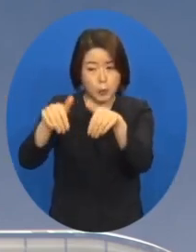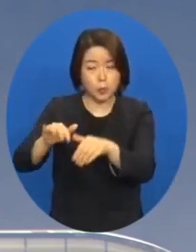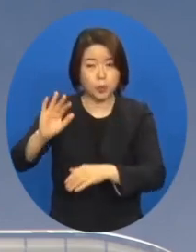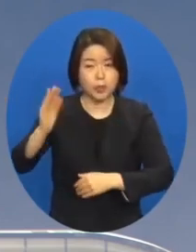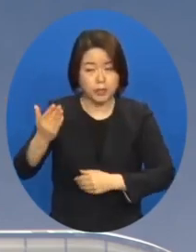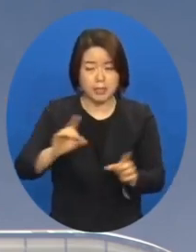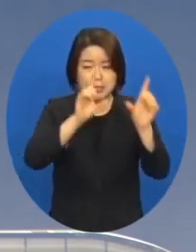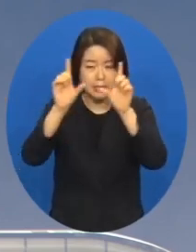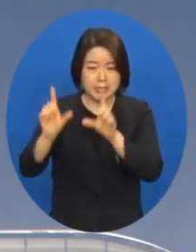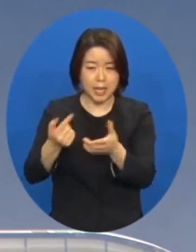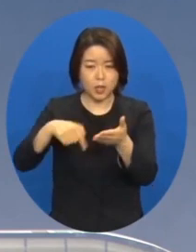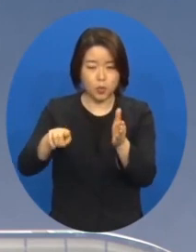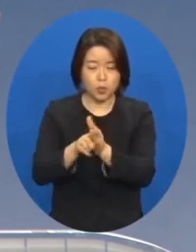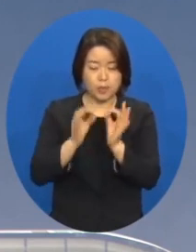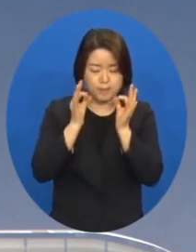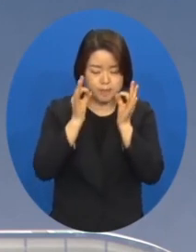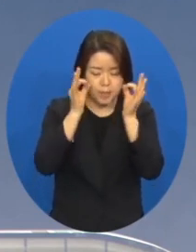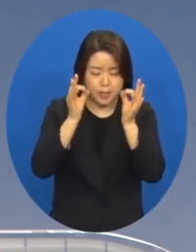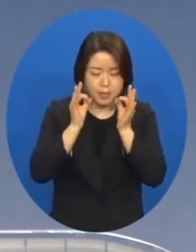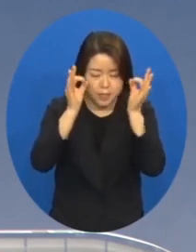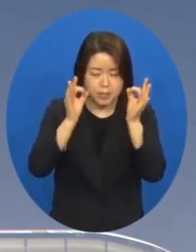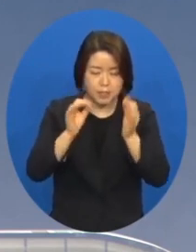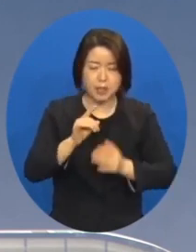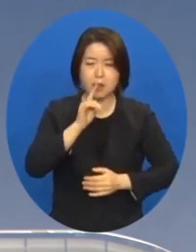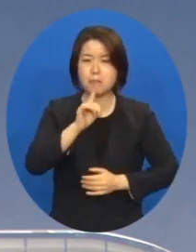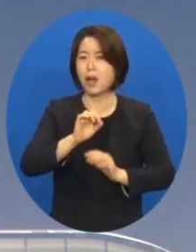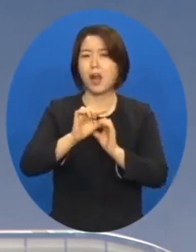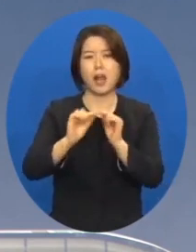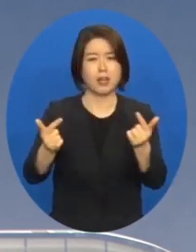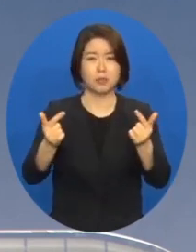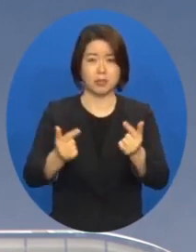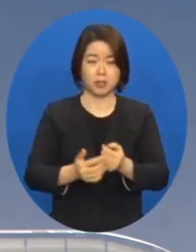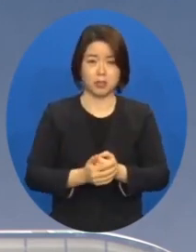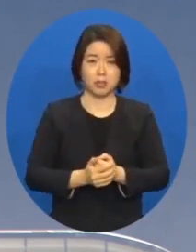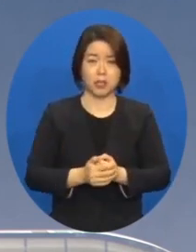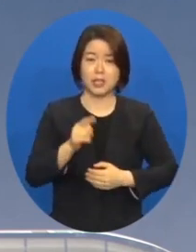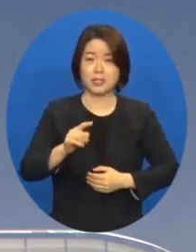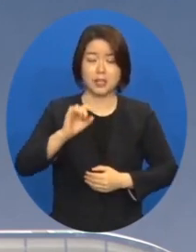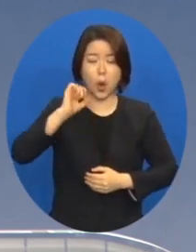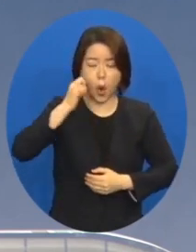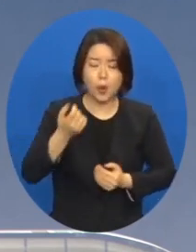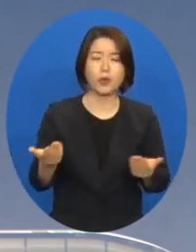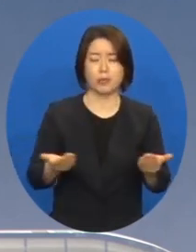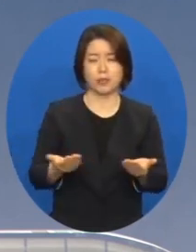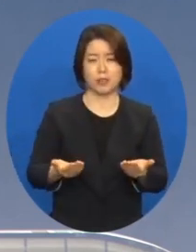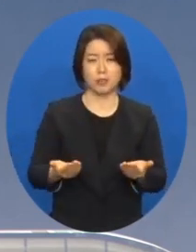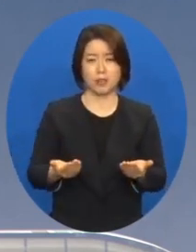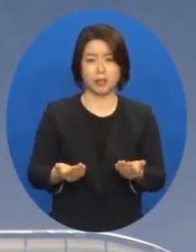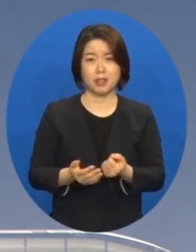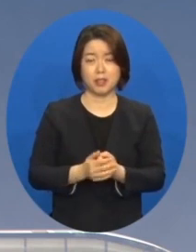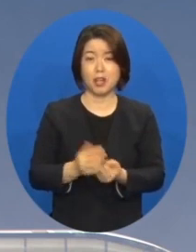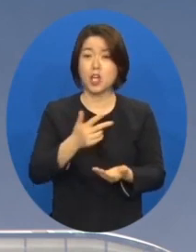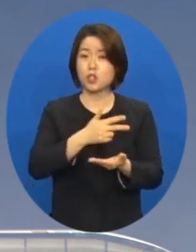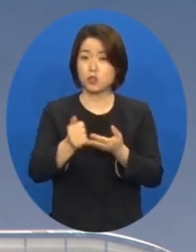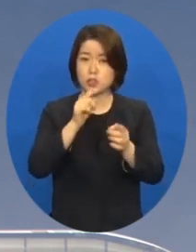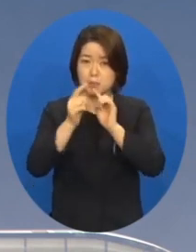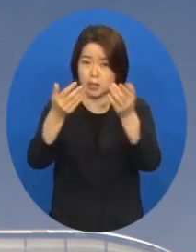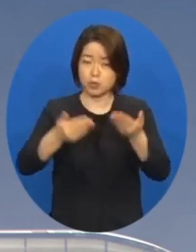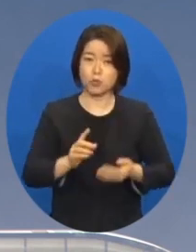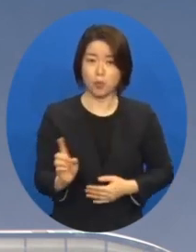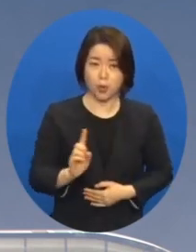살기를 노력하라 이렇게 말씀하지 않으셨어요. 그건 불가능한 일. 주님은